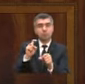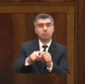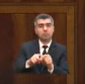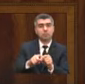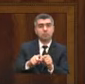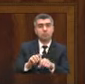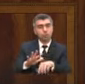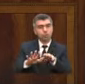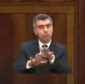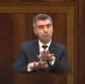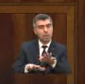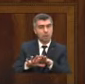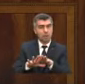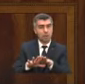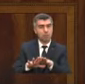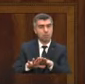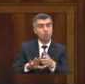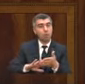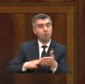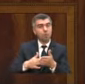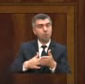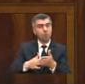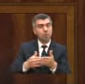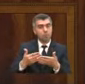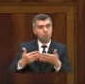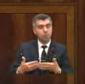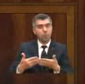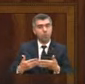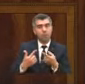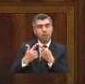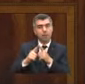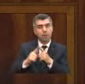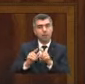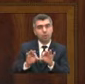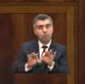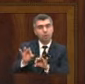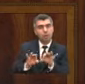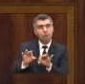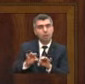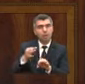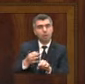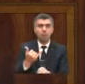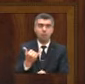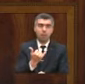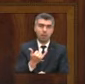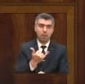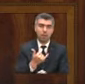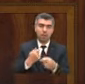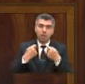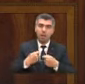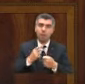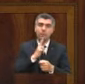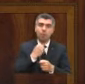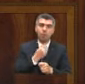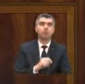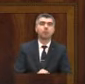الاجتماعية، ولهذا احنا مطالبين اليوم بتفعيل الشق الاجرائي وهو المهم. السيد رئيس الحكومه